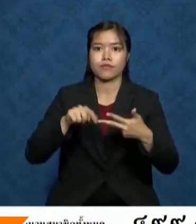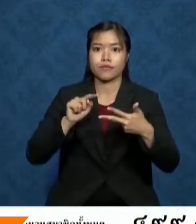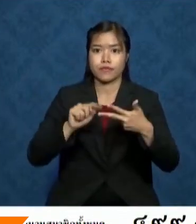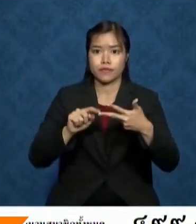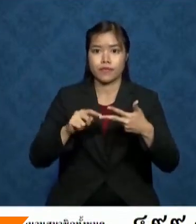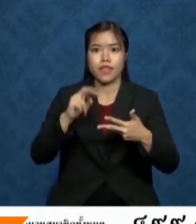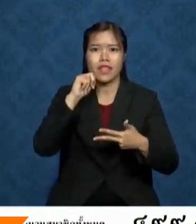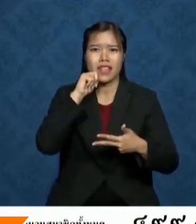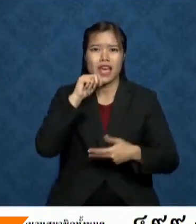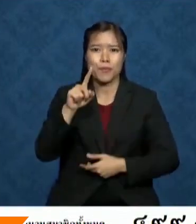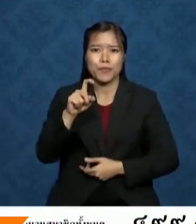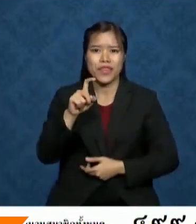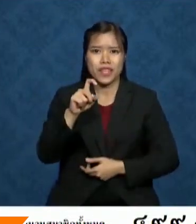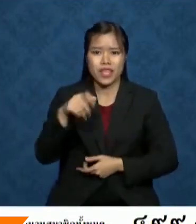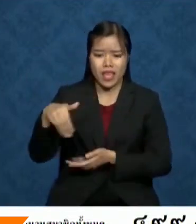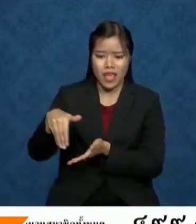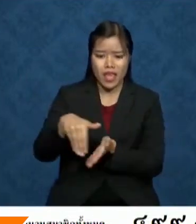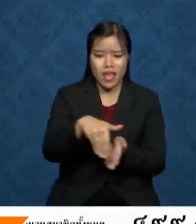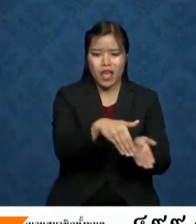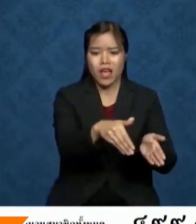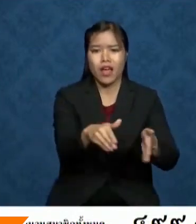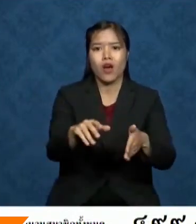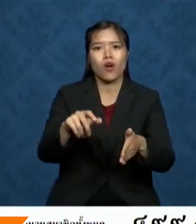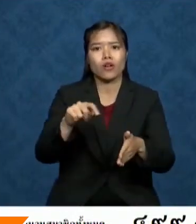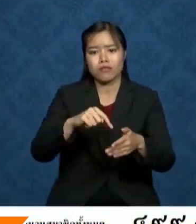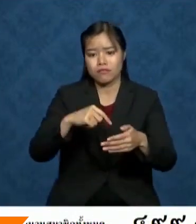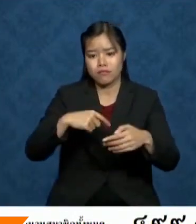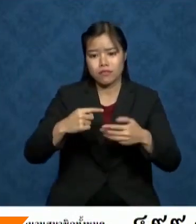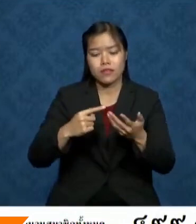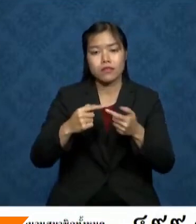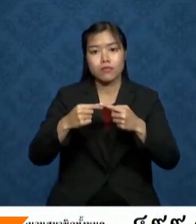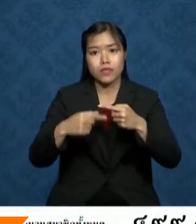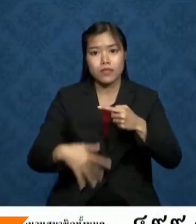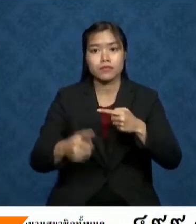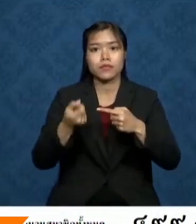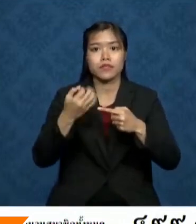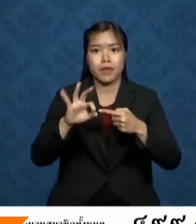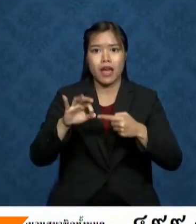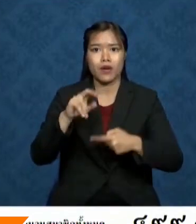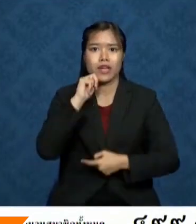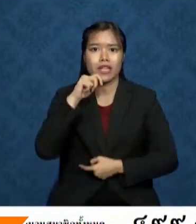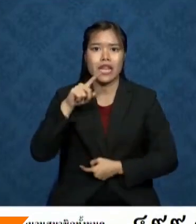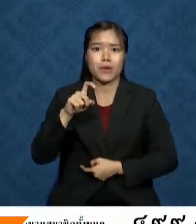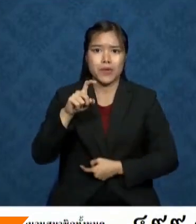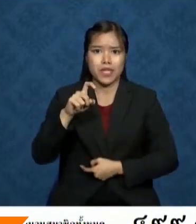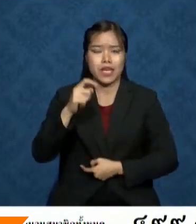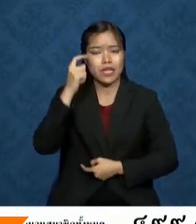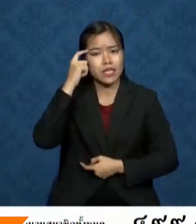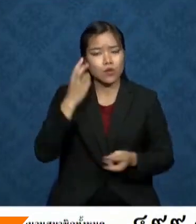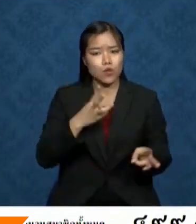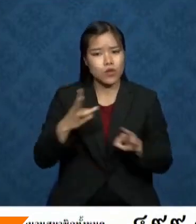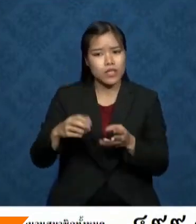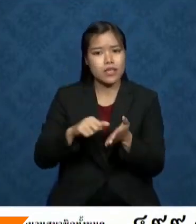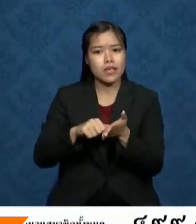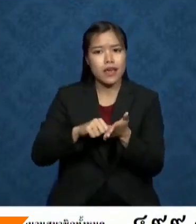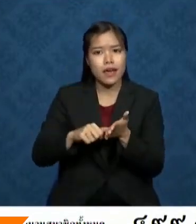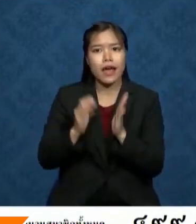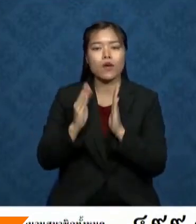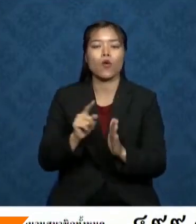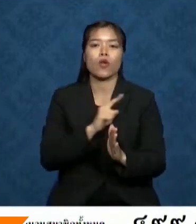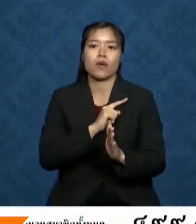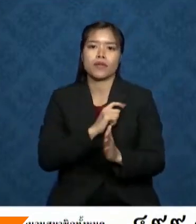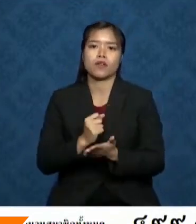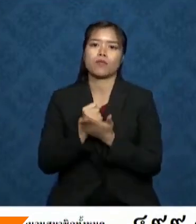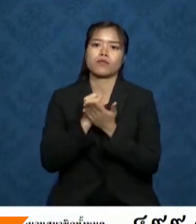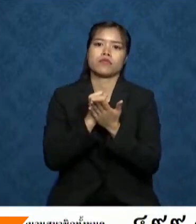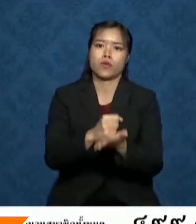ทั้ง 16 ครองที่ได้ยื่นเรื่องไปวันนี้ยงไม่มแนวางในการแก้ไขปัธา และยไม่มหนวยงานรพชอบทชดเจน